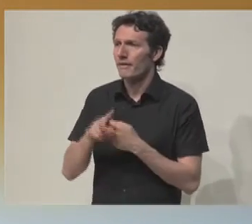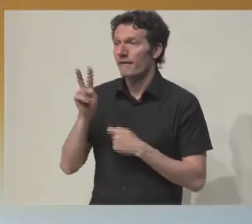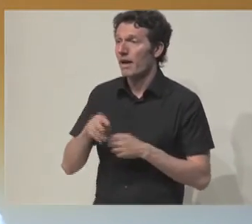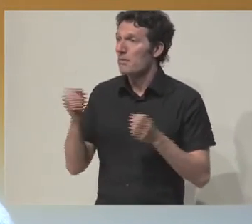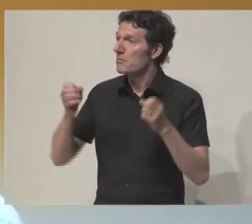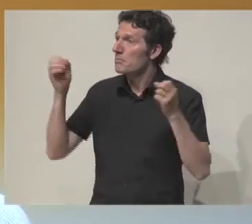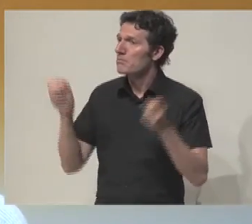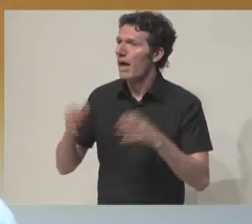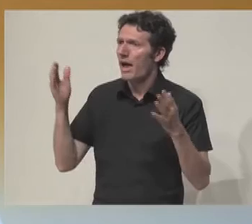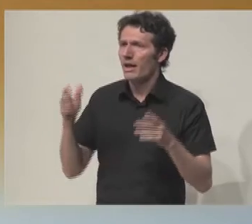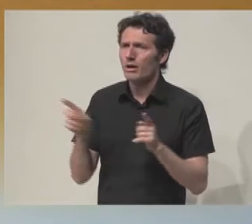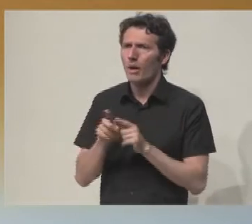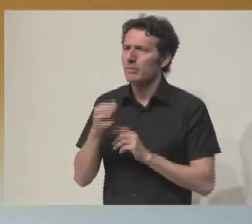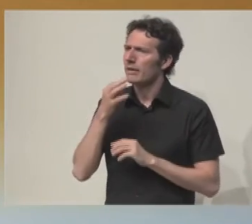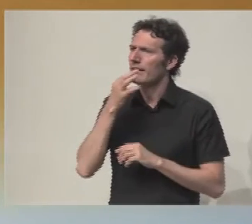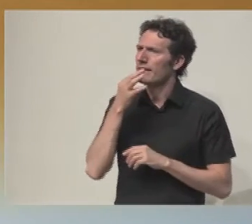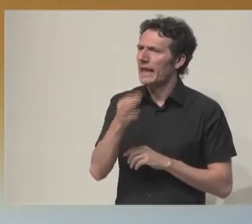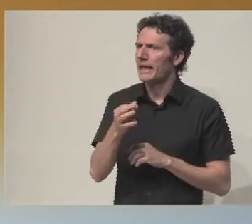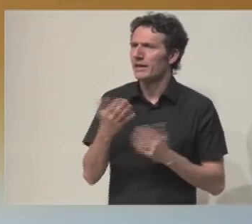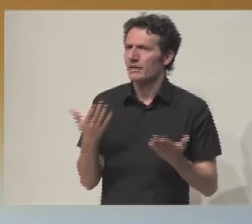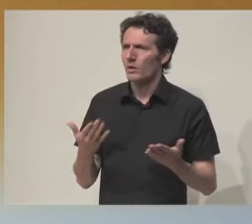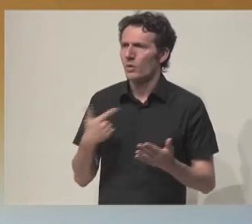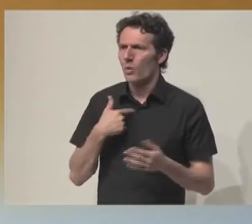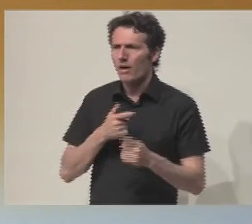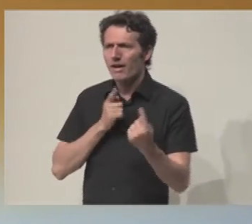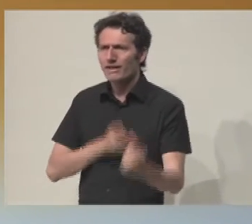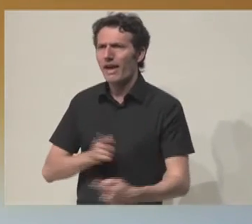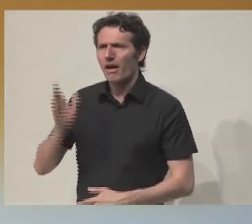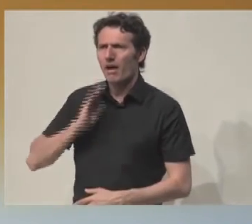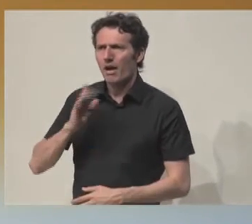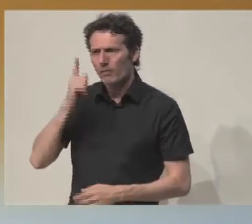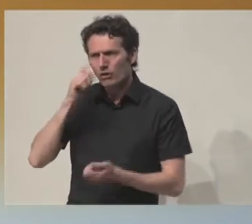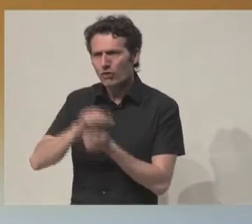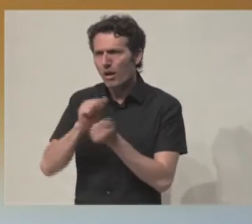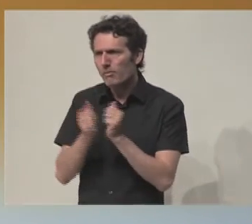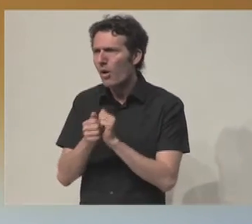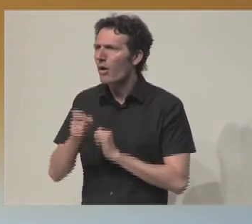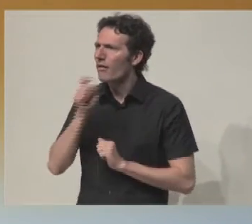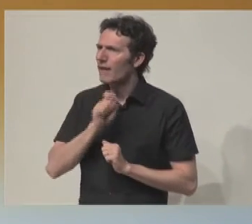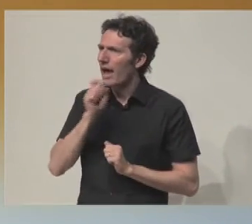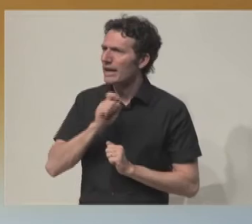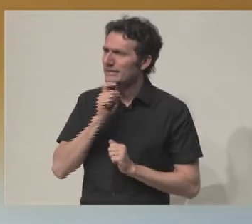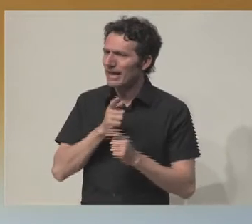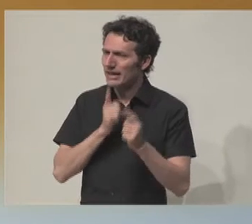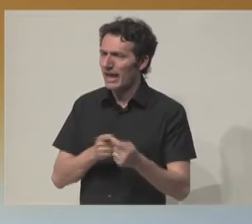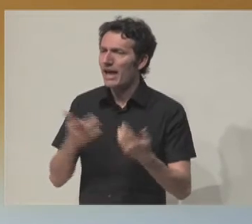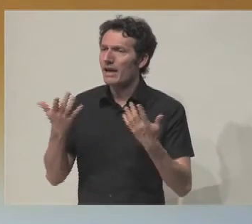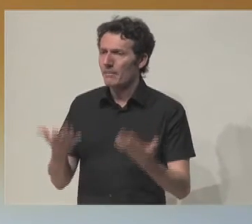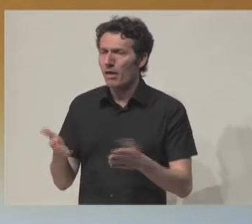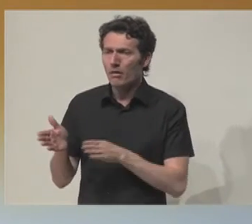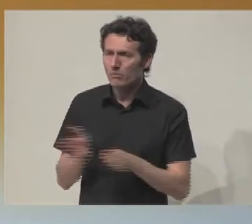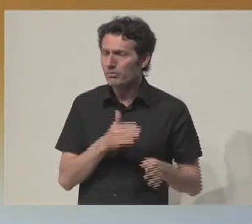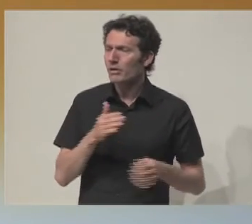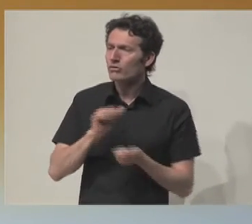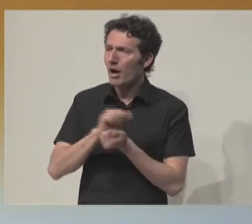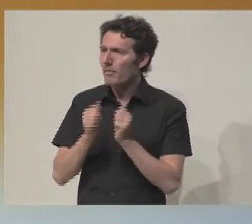ils disent on s'est fait la guerre pour le charbon et pour l'acier désormais le charbon et